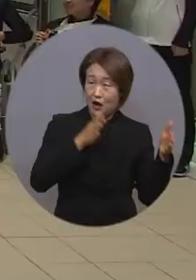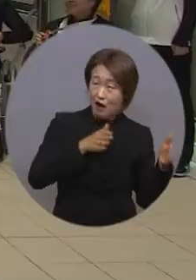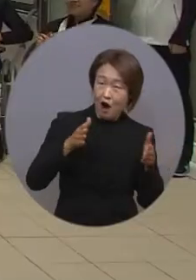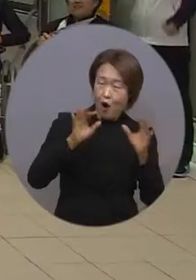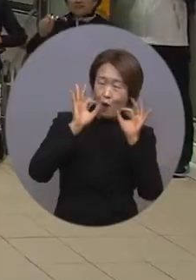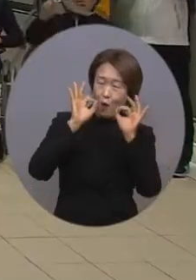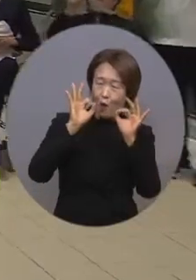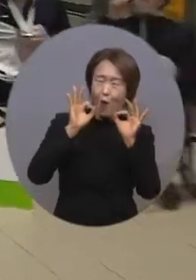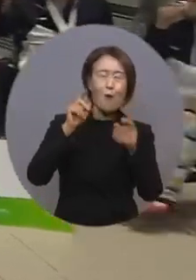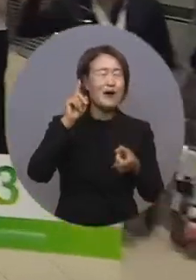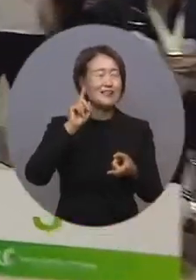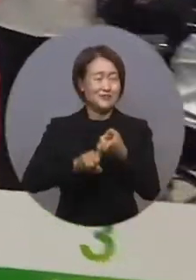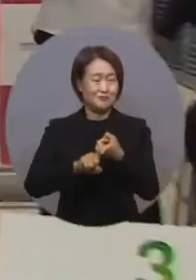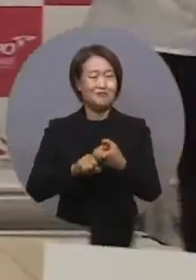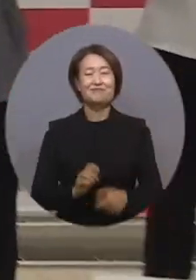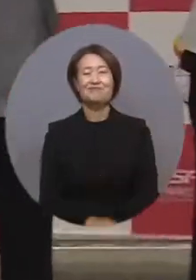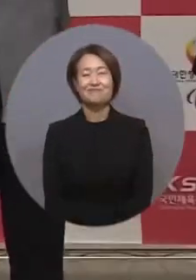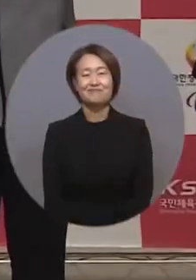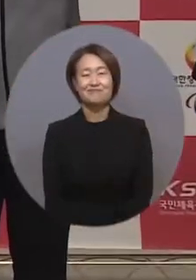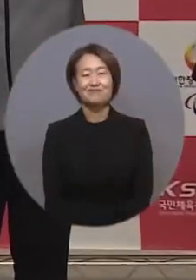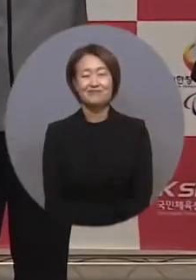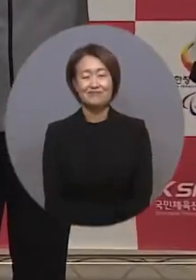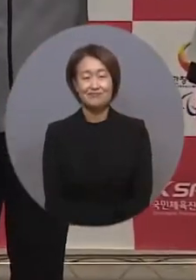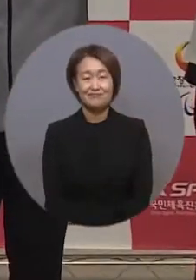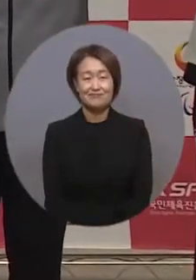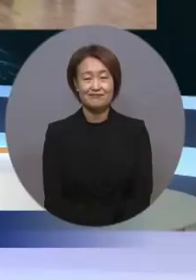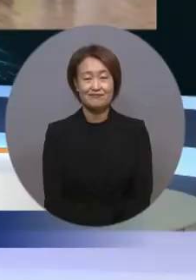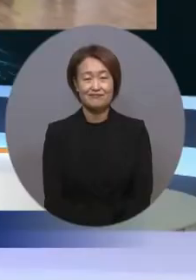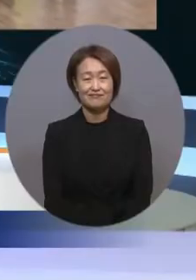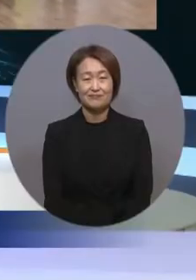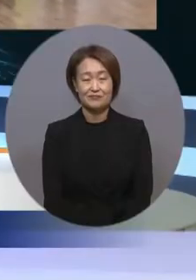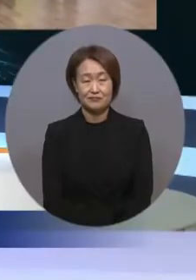주목되고 있습니다. 복지TV 뉴스 박순용입니다.